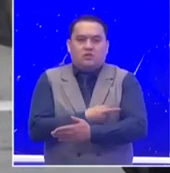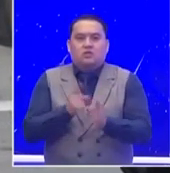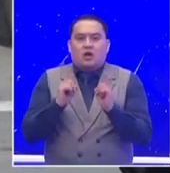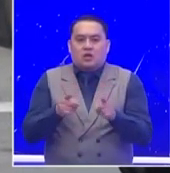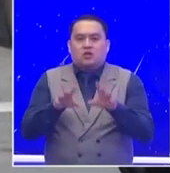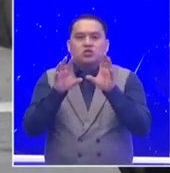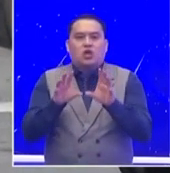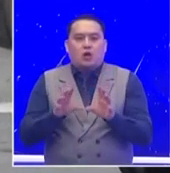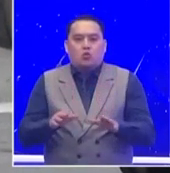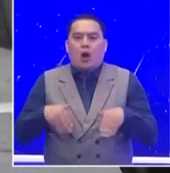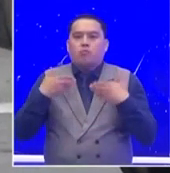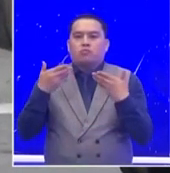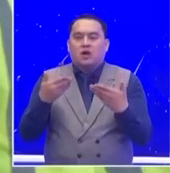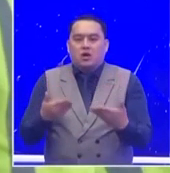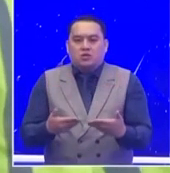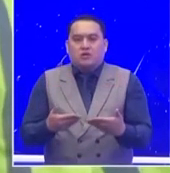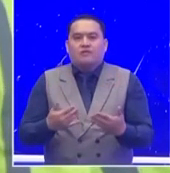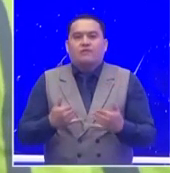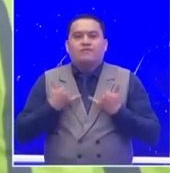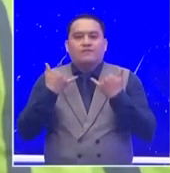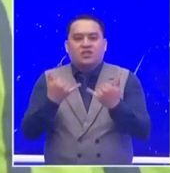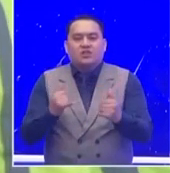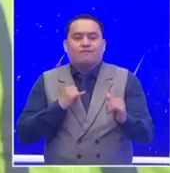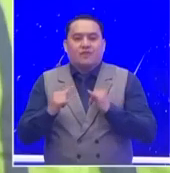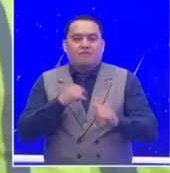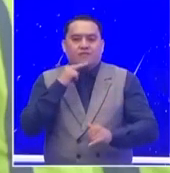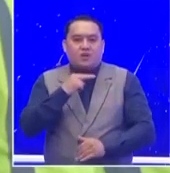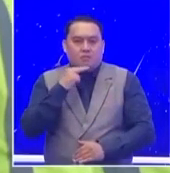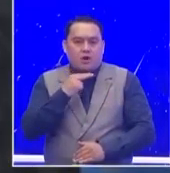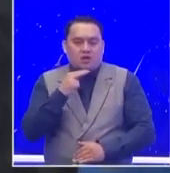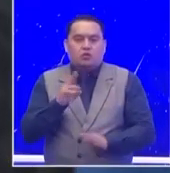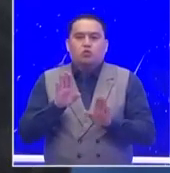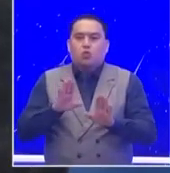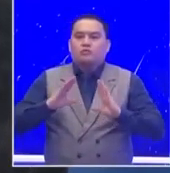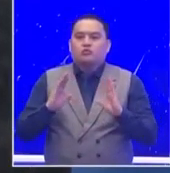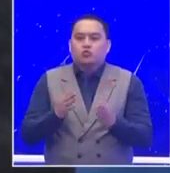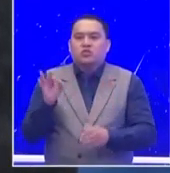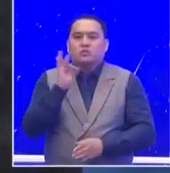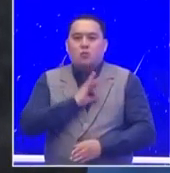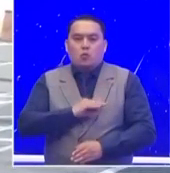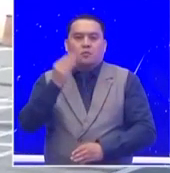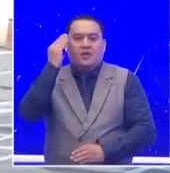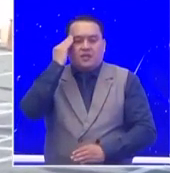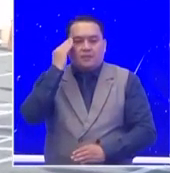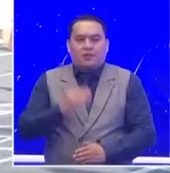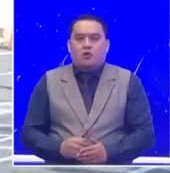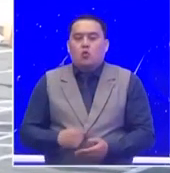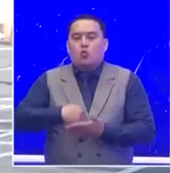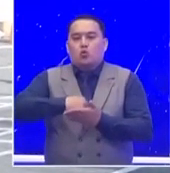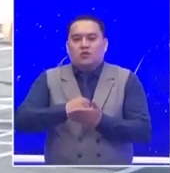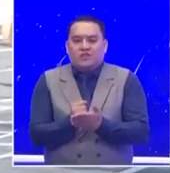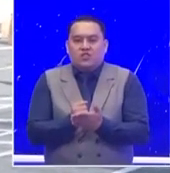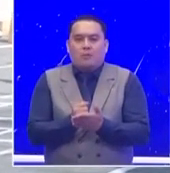согласно закону, а в обращении с гражданами быть вежливыми и внимательными, и лишь в исключительных случаях применять крайние меры. К ранее утвержденным